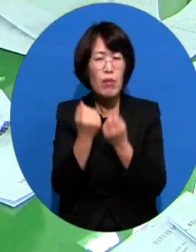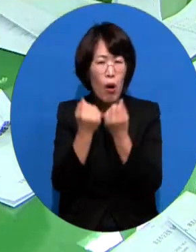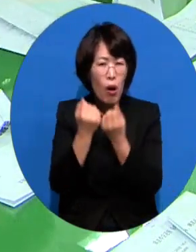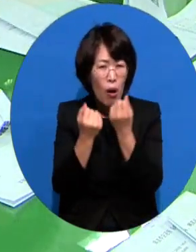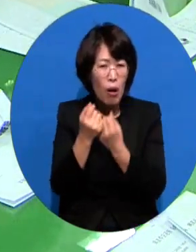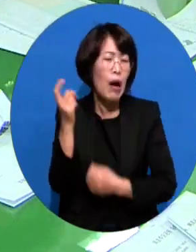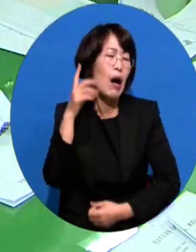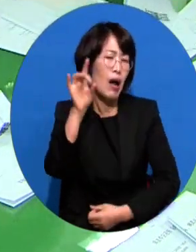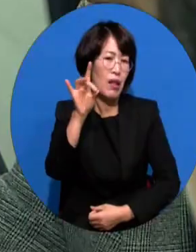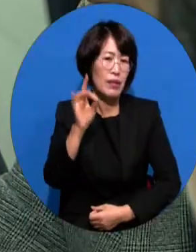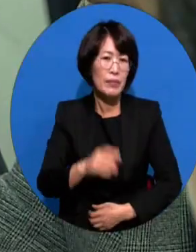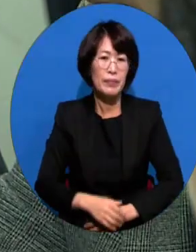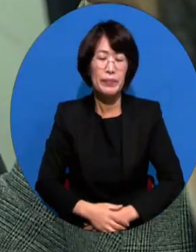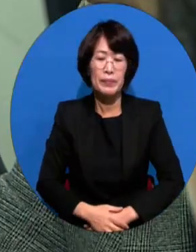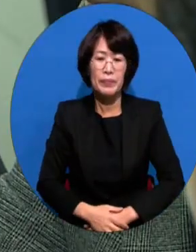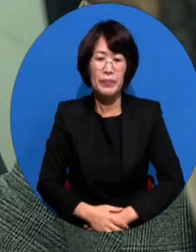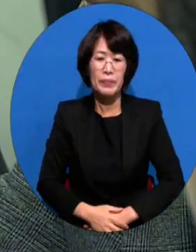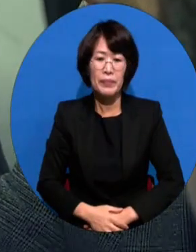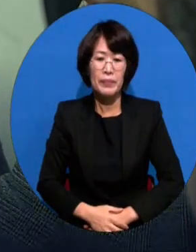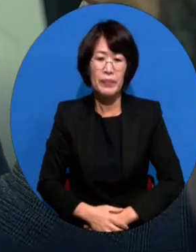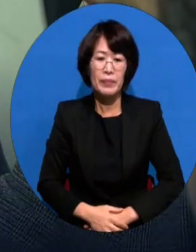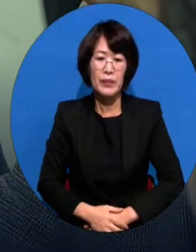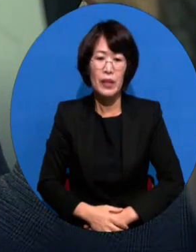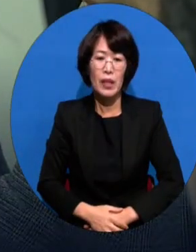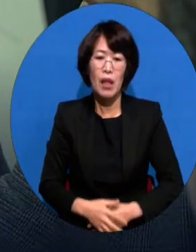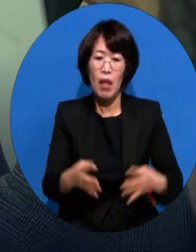수준에 그쳤습니다.